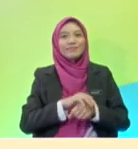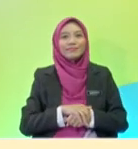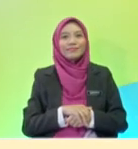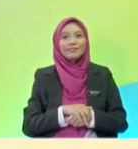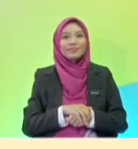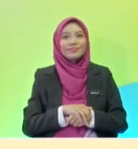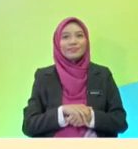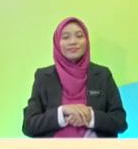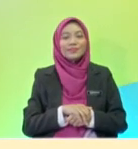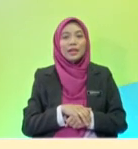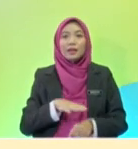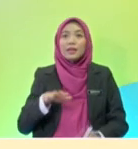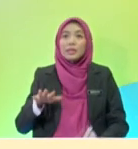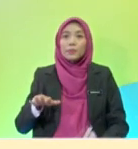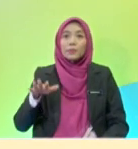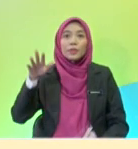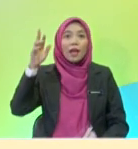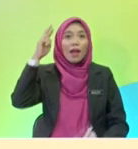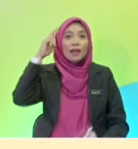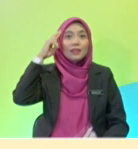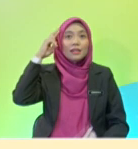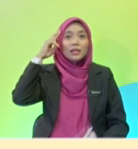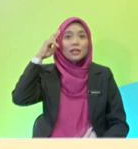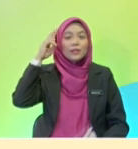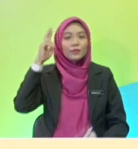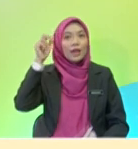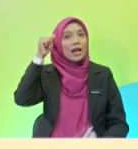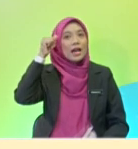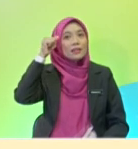Adek Arif Rafiki bin Abdul Wahid Assalamualaikum